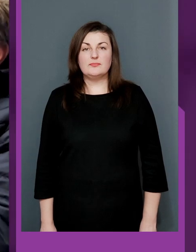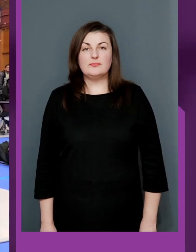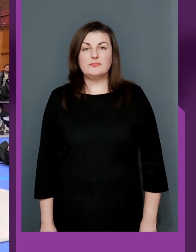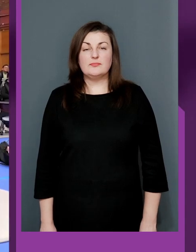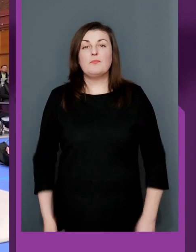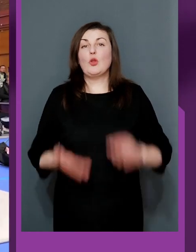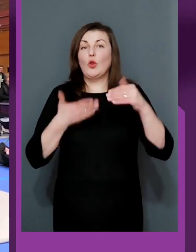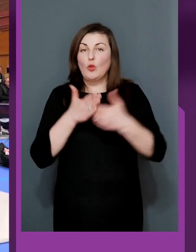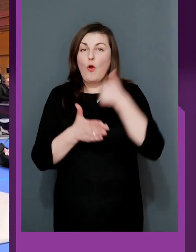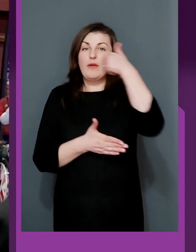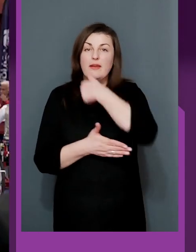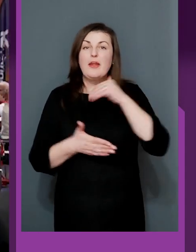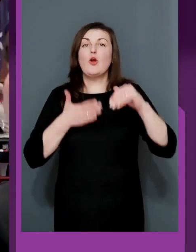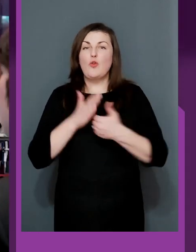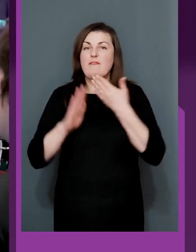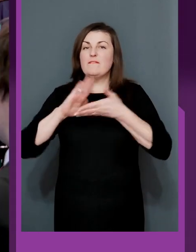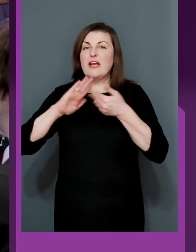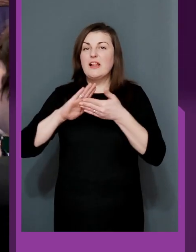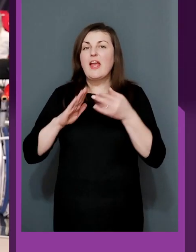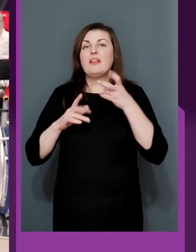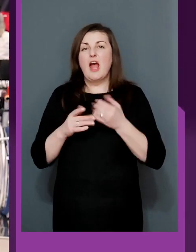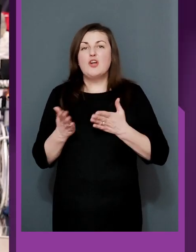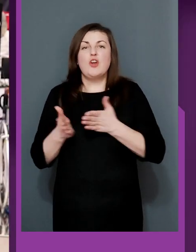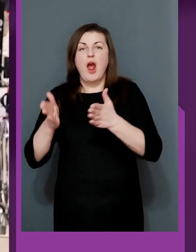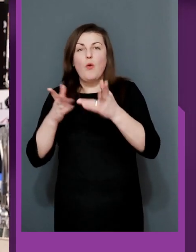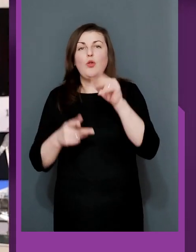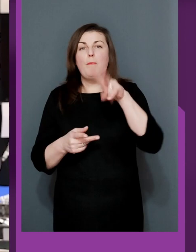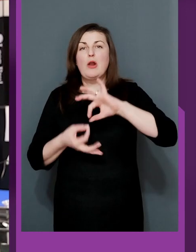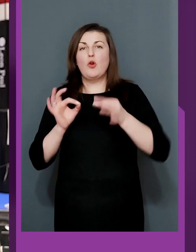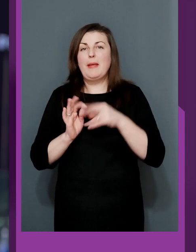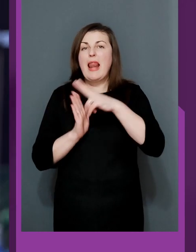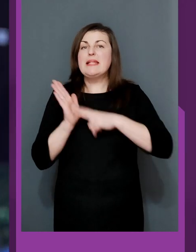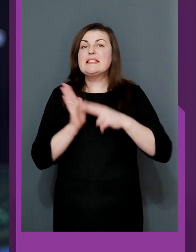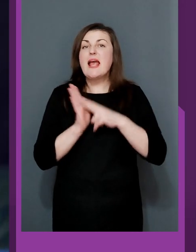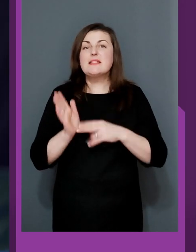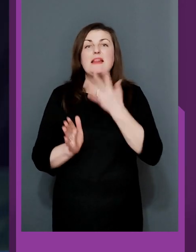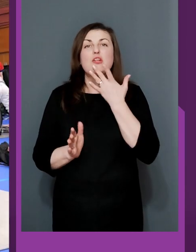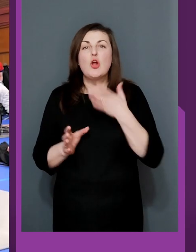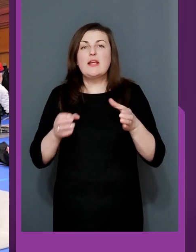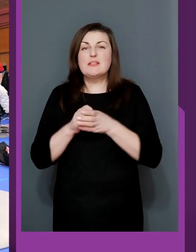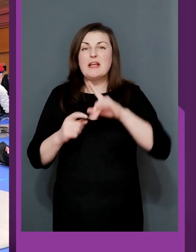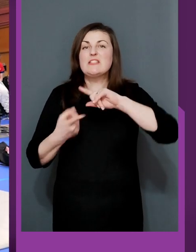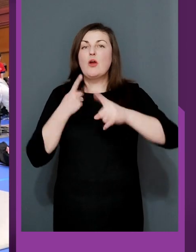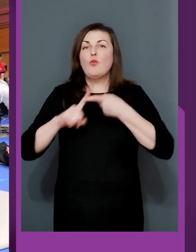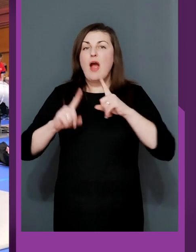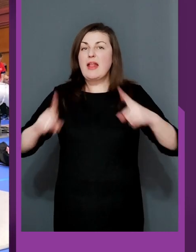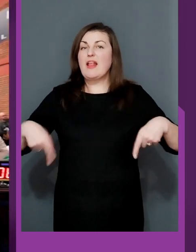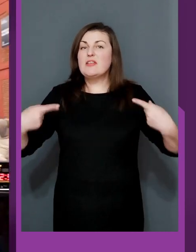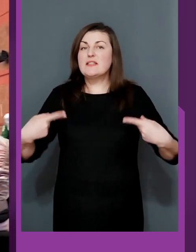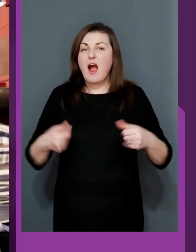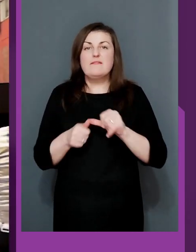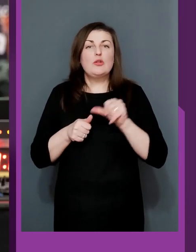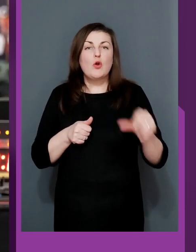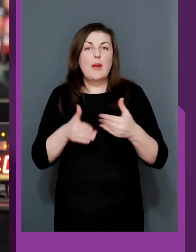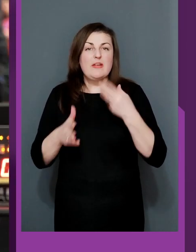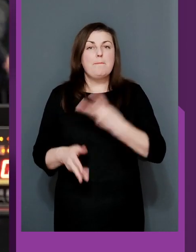equклімік Новий рік нові виклики на шляху до паралімпійських ліцензій національну збірну з фехтування на візках